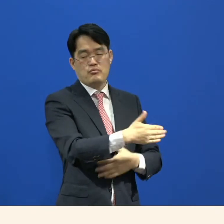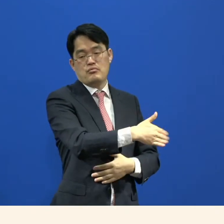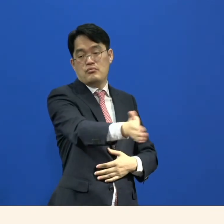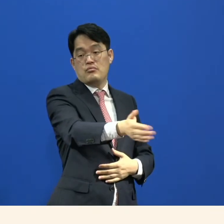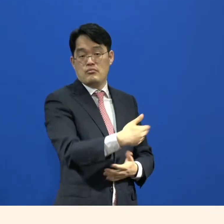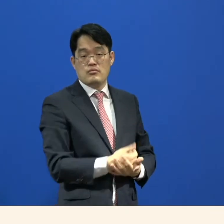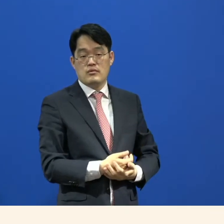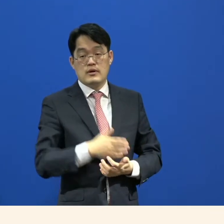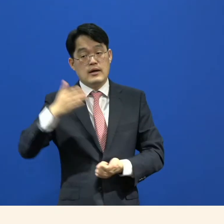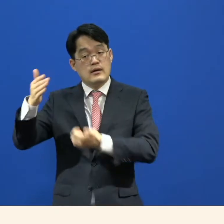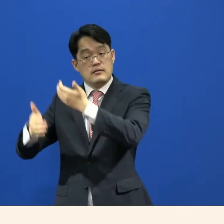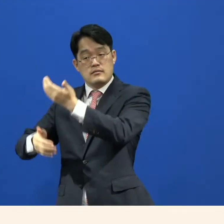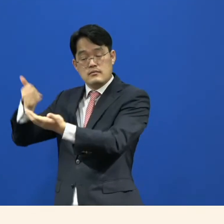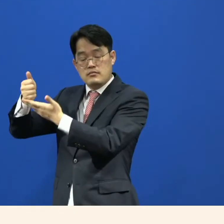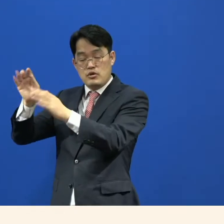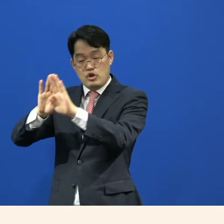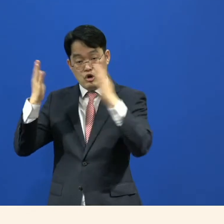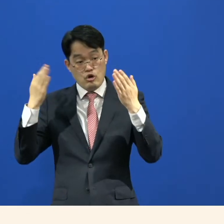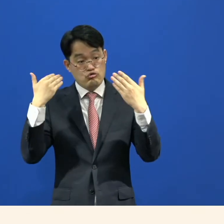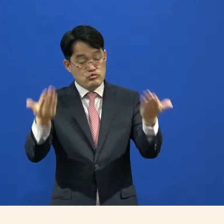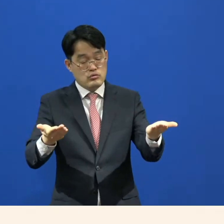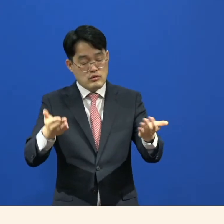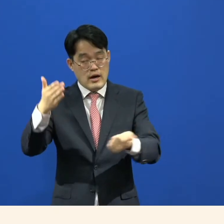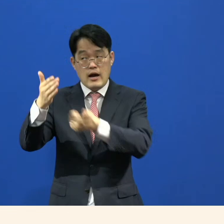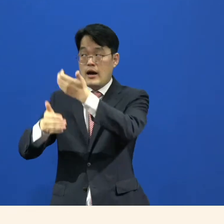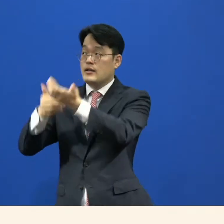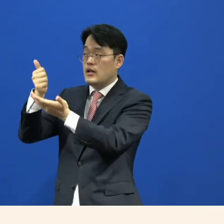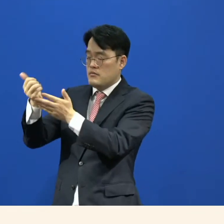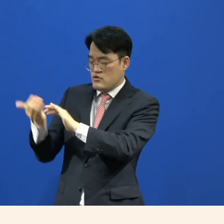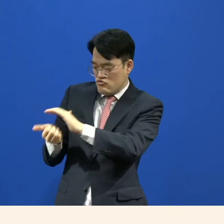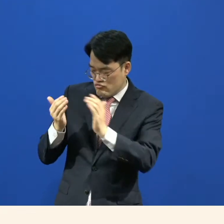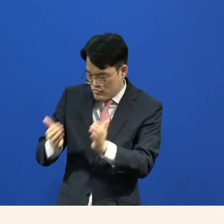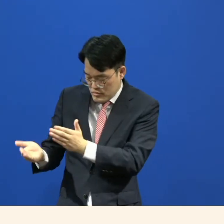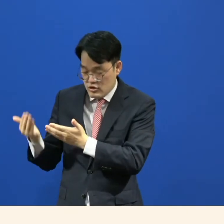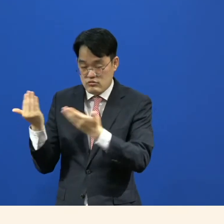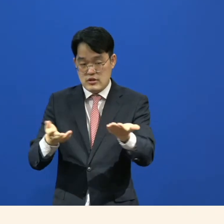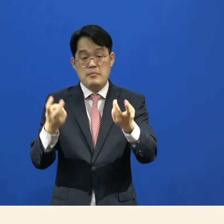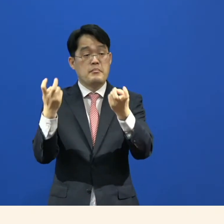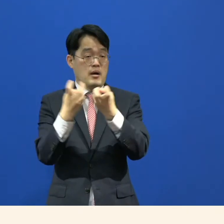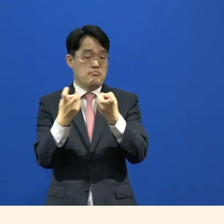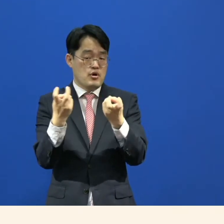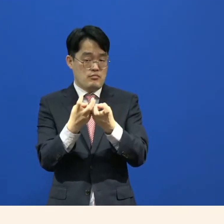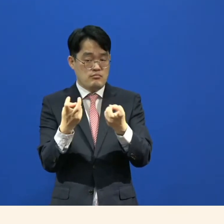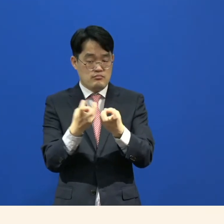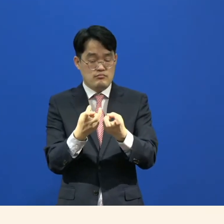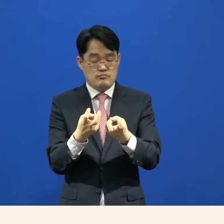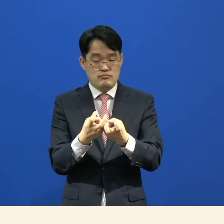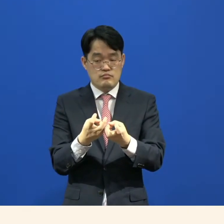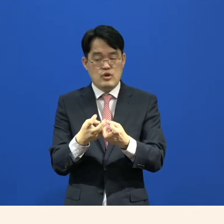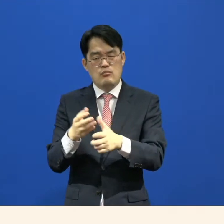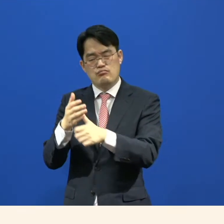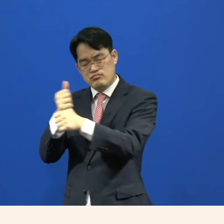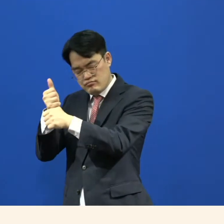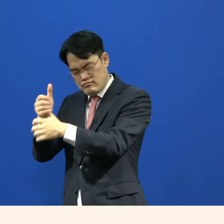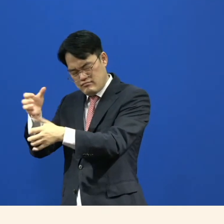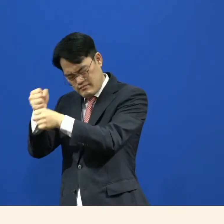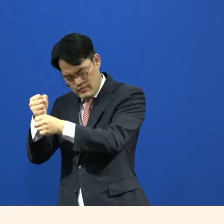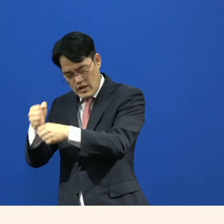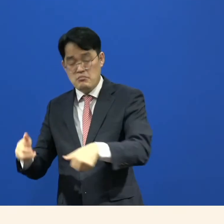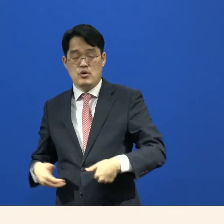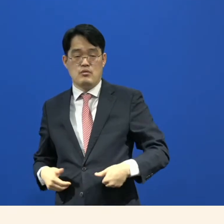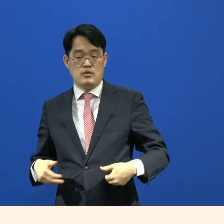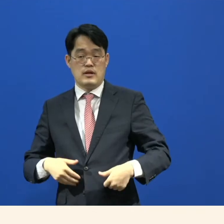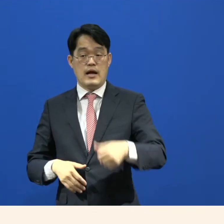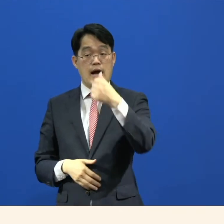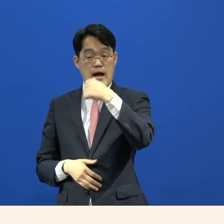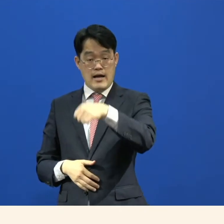하나님이 열어주신 방법을 찾아야 돼요. 다른 방법을 찾으면 망하는 것입니다. 그 아들의 죽음심이라는 엄청난 대가를